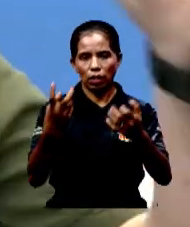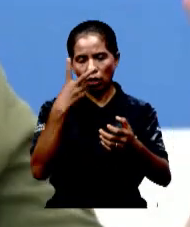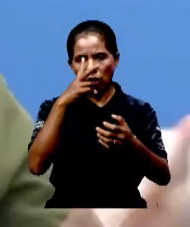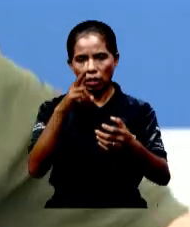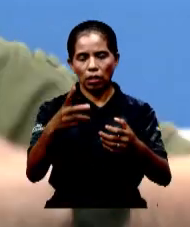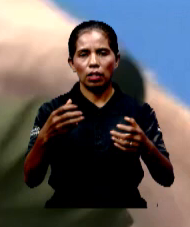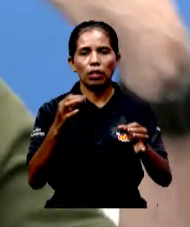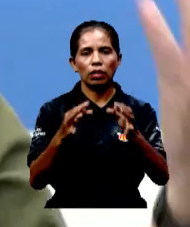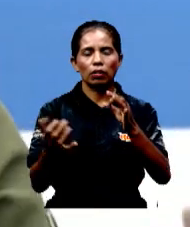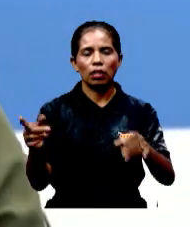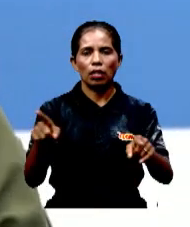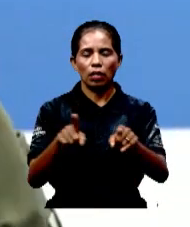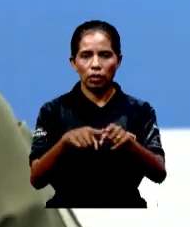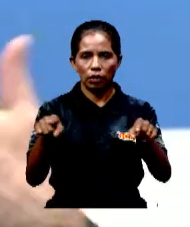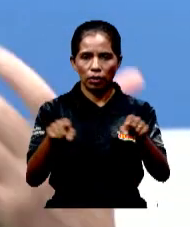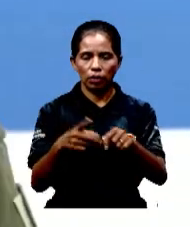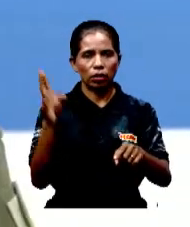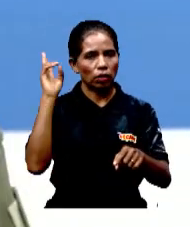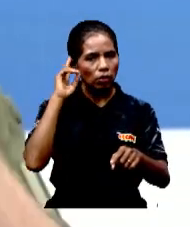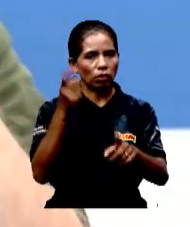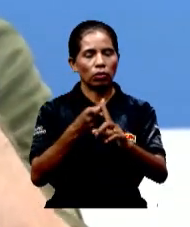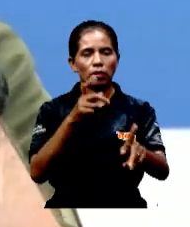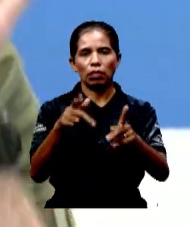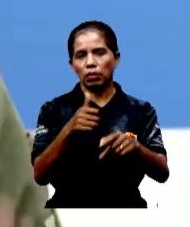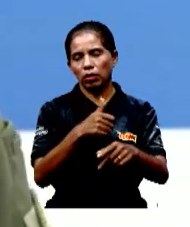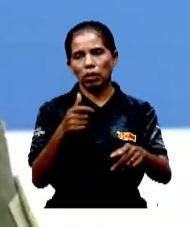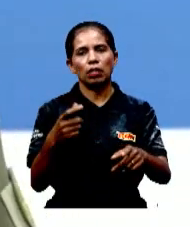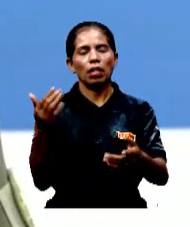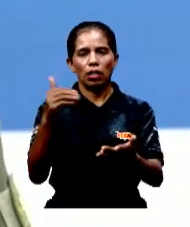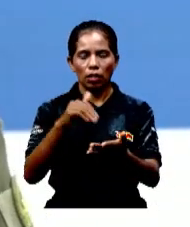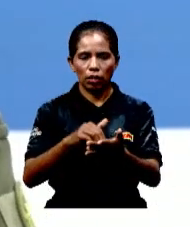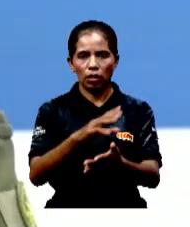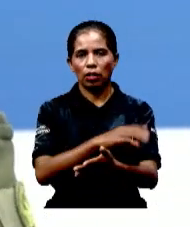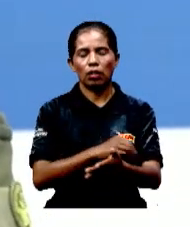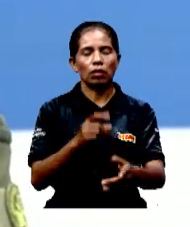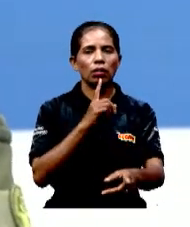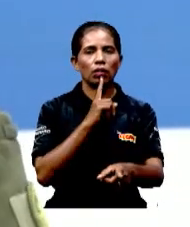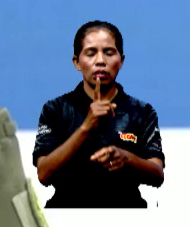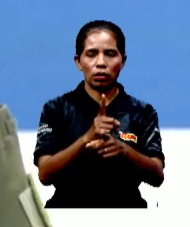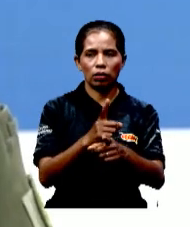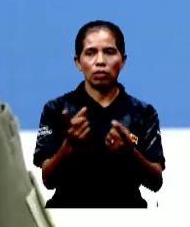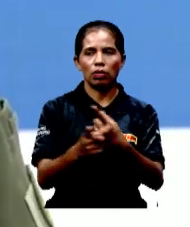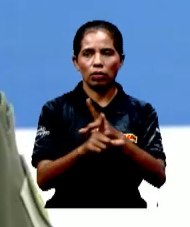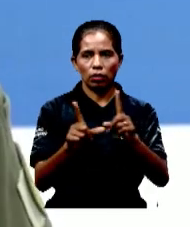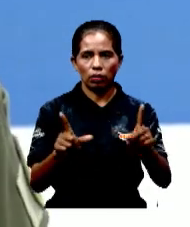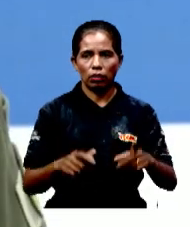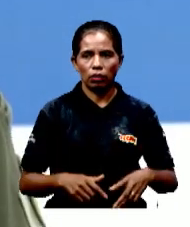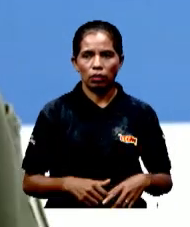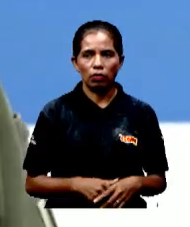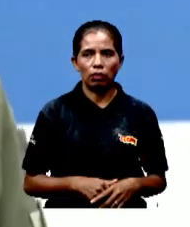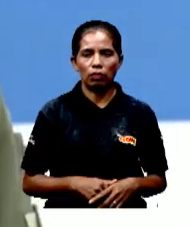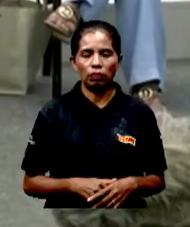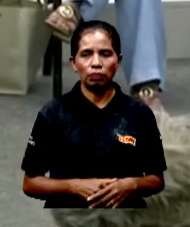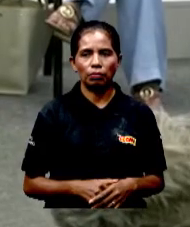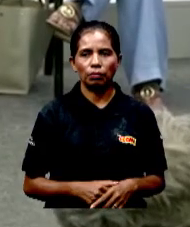acontece, karek sira rea ne sang ne, sira rona buat ruma usi ama ruma. Mabie dalla ida tam, factu sira ne corresponde ba realidade. Ci facte ne vitpovidae